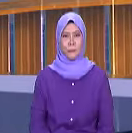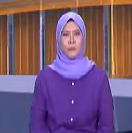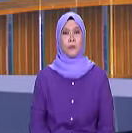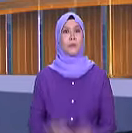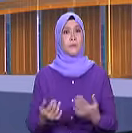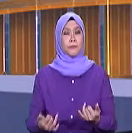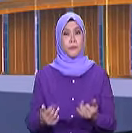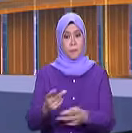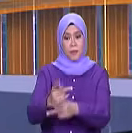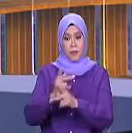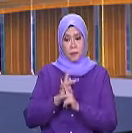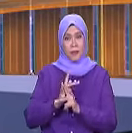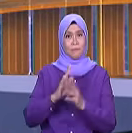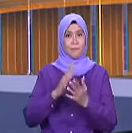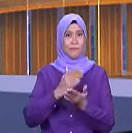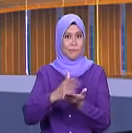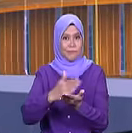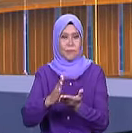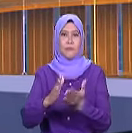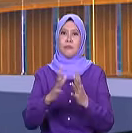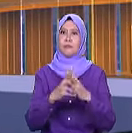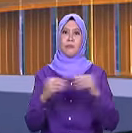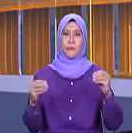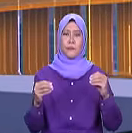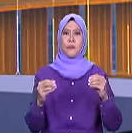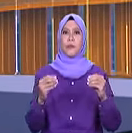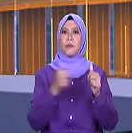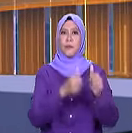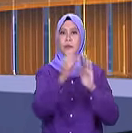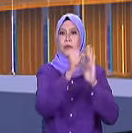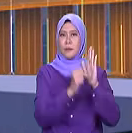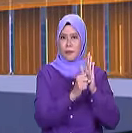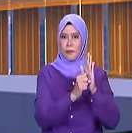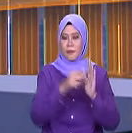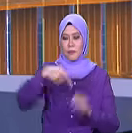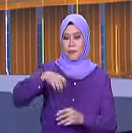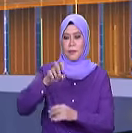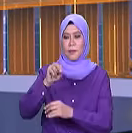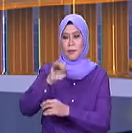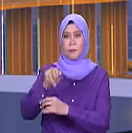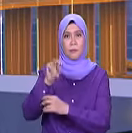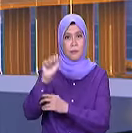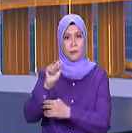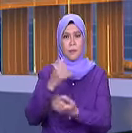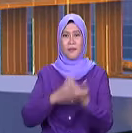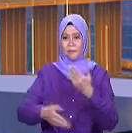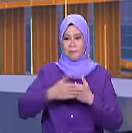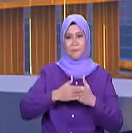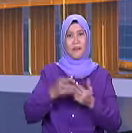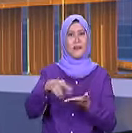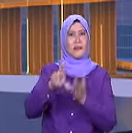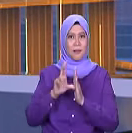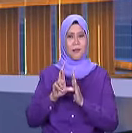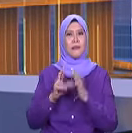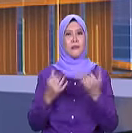Pelupusan sebahagian pinjaman peneroka FEDA secara bersyarat menerusi strategi penjanaan semula atau restart